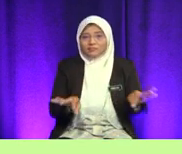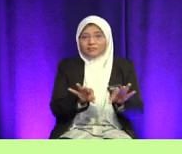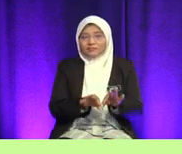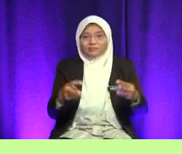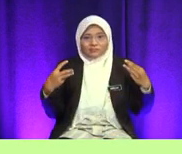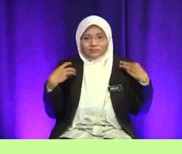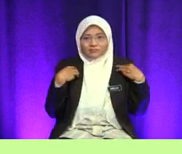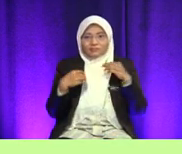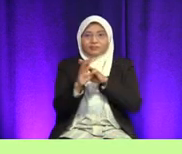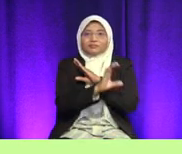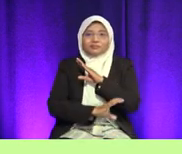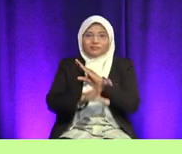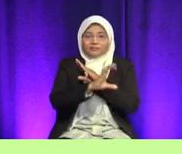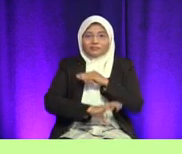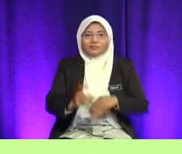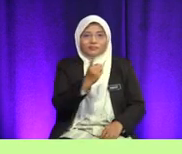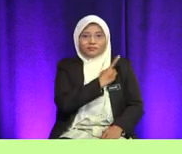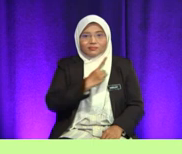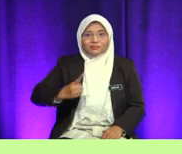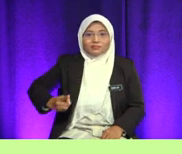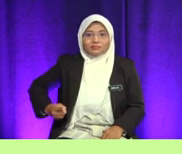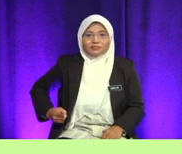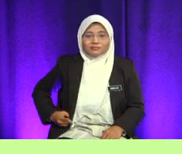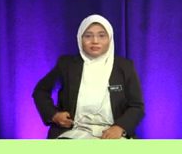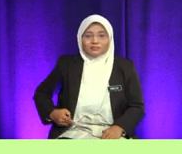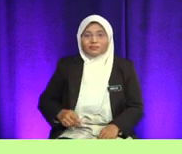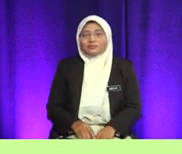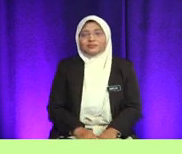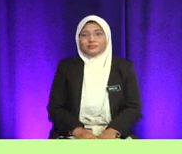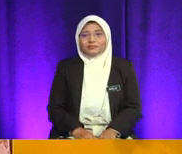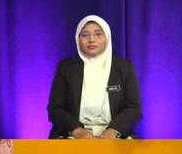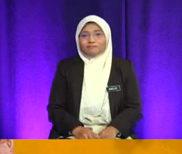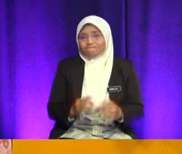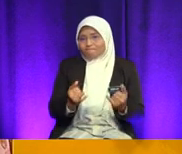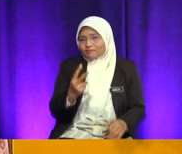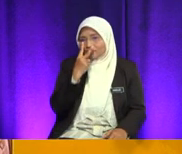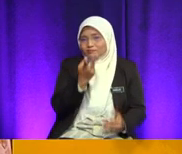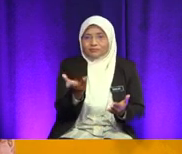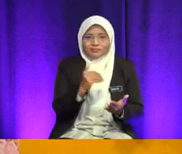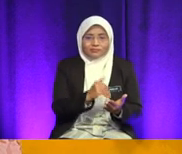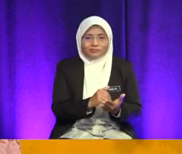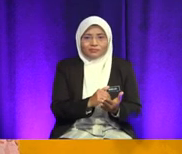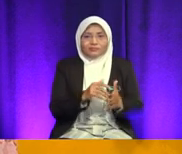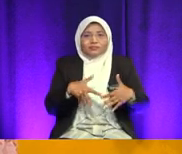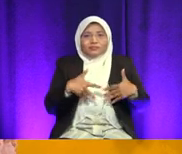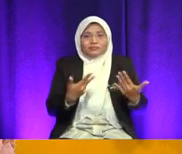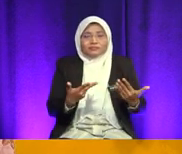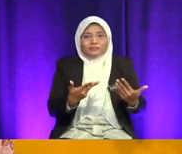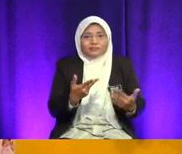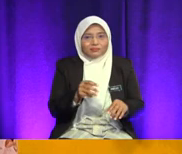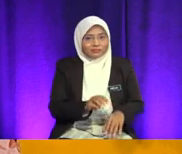berdaulat kita lihat sedikit untuk untuk tajuk ini untuk melihat pemahaman murid